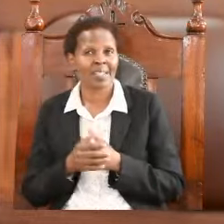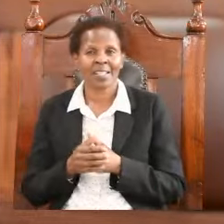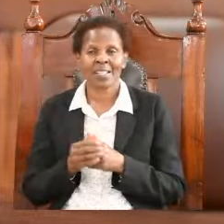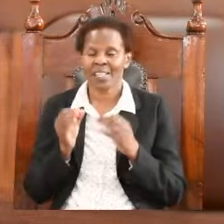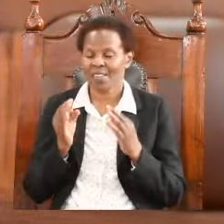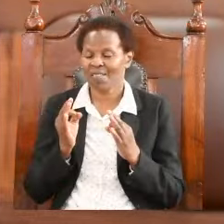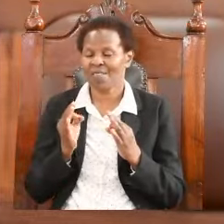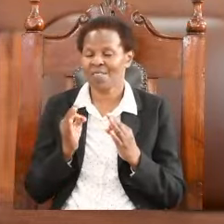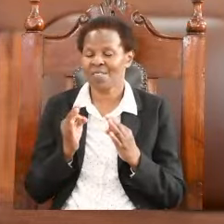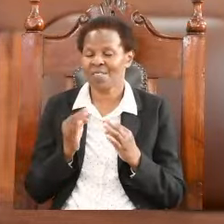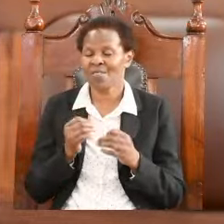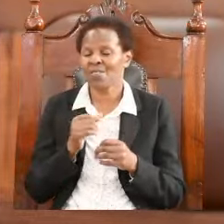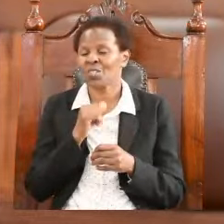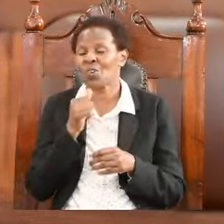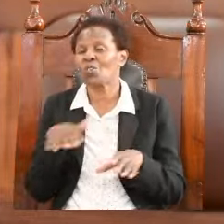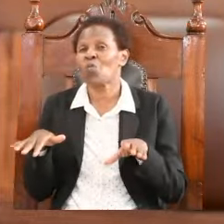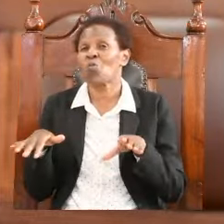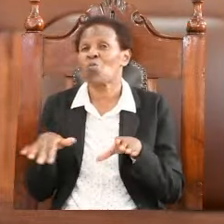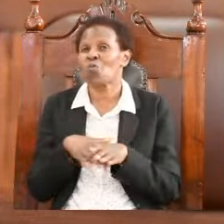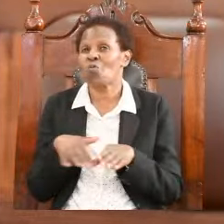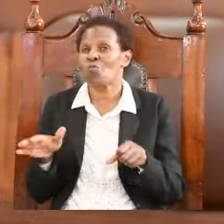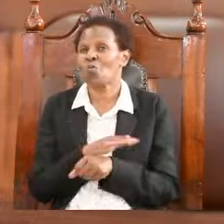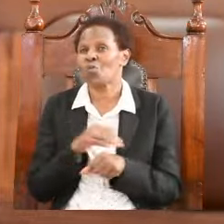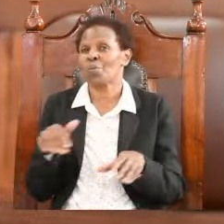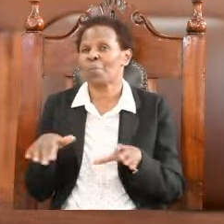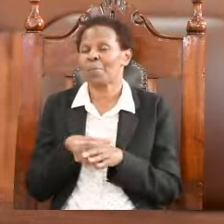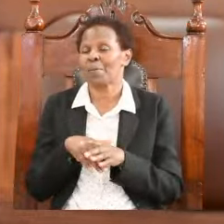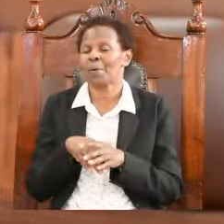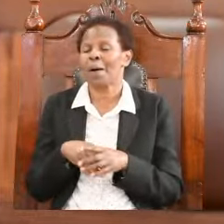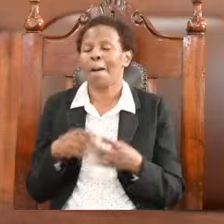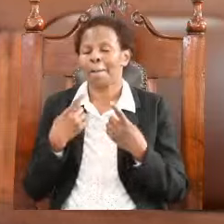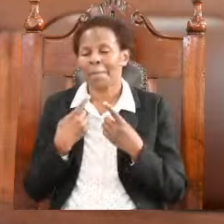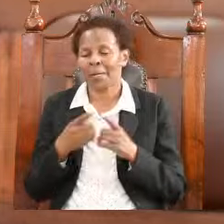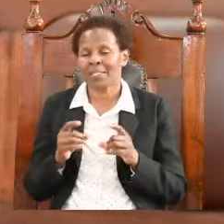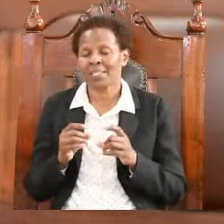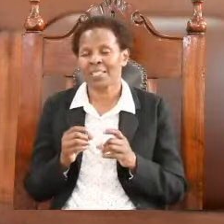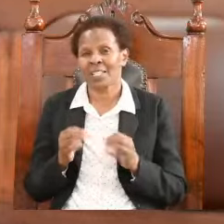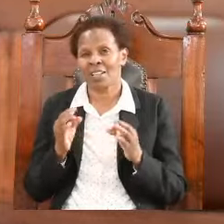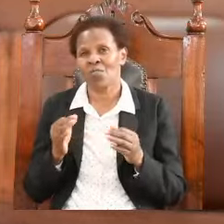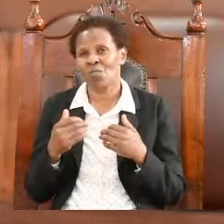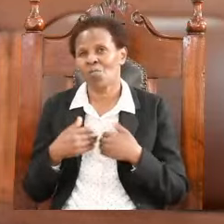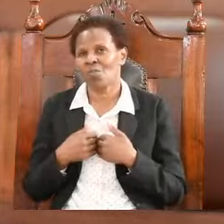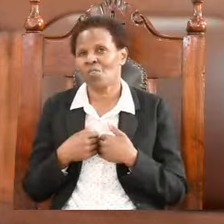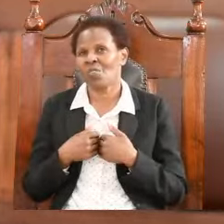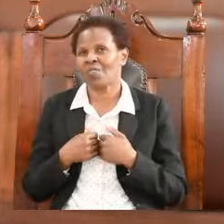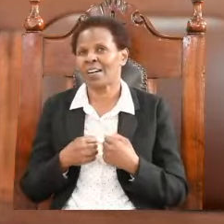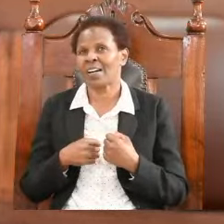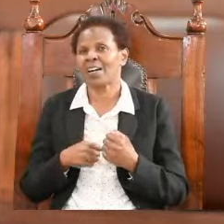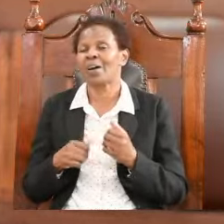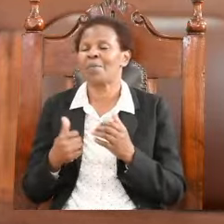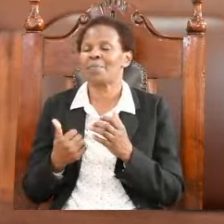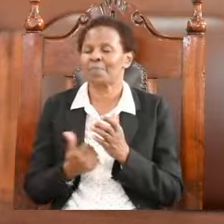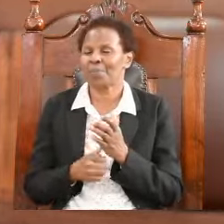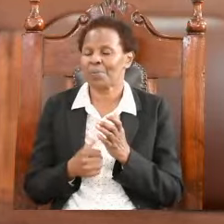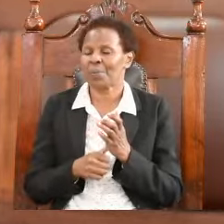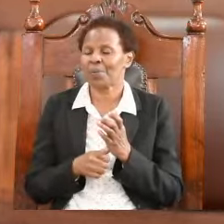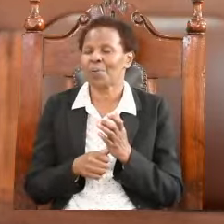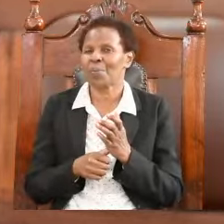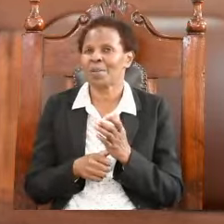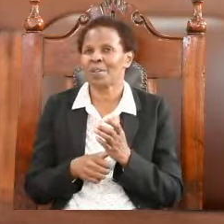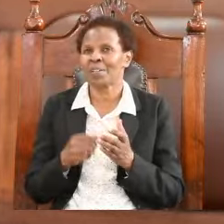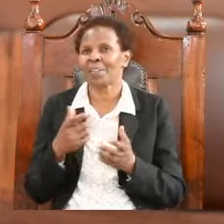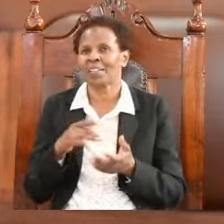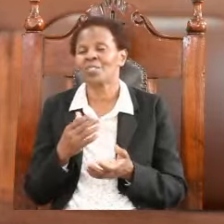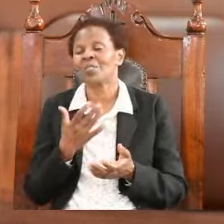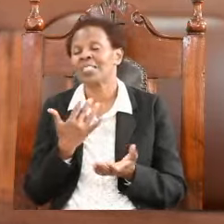angikorwo nduri full member uguo nduri waingira kirathi no kungigia na undu handu urenda utuirwo itua kana uteithio undu muna